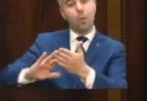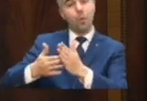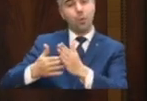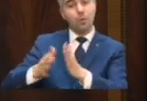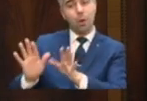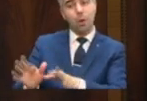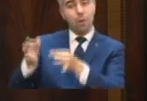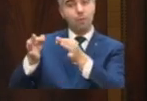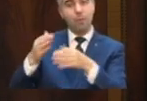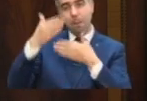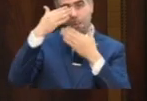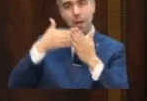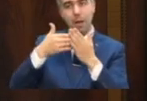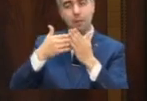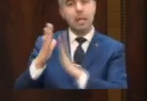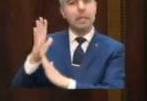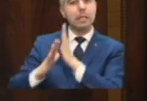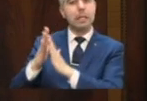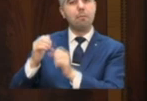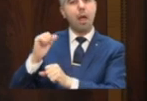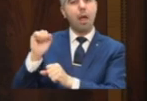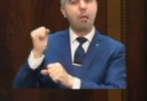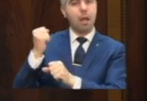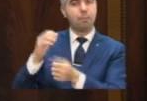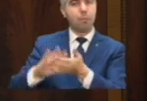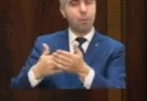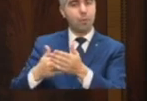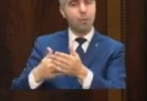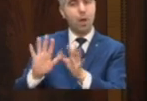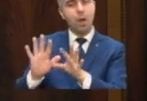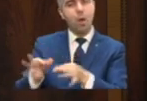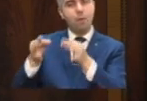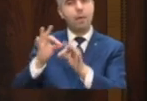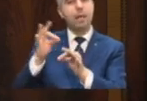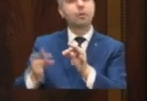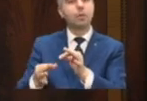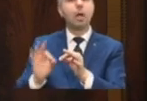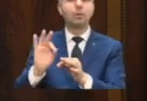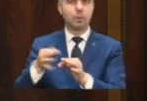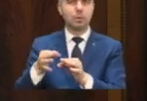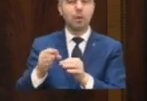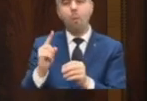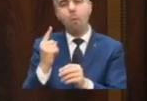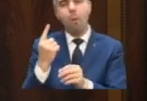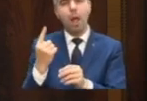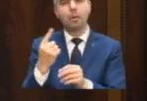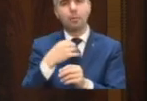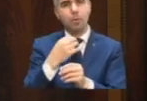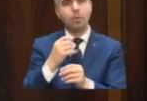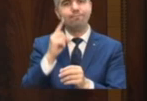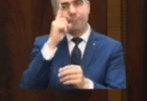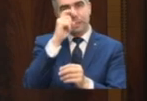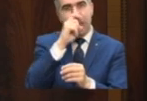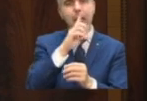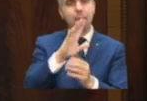اللي دارت المملكة سنوات هذه أعطت نتائج إيجابية. القطاع الوحيد اللي كيعرف